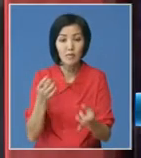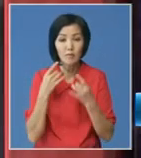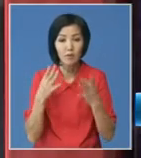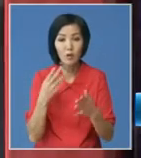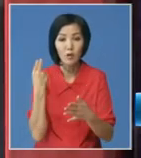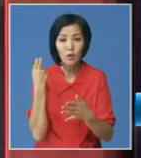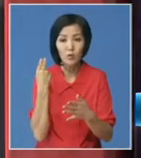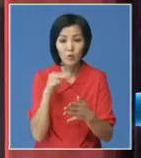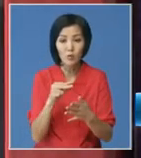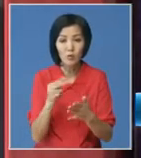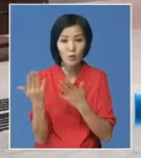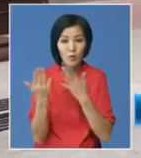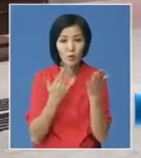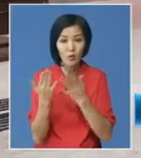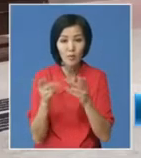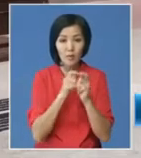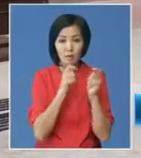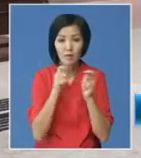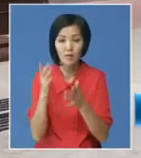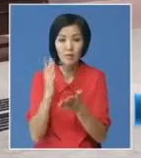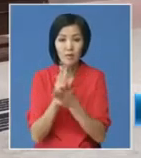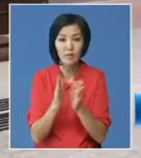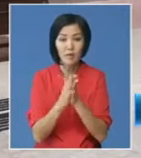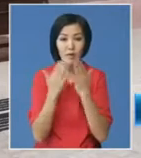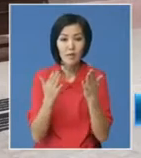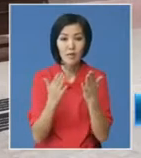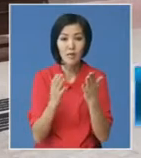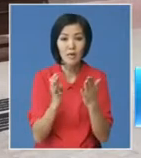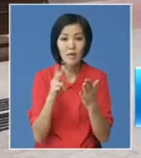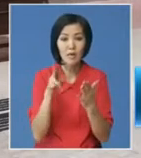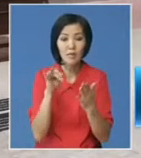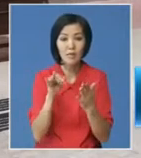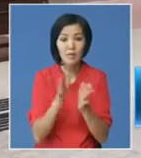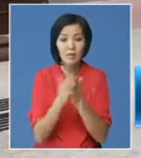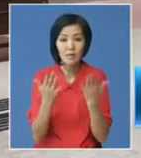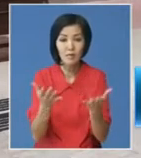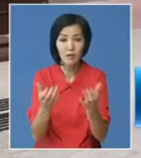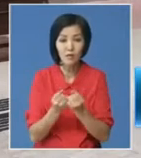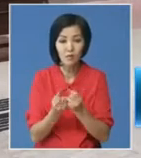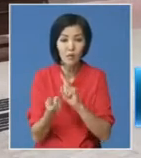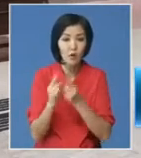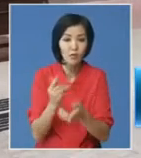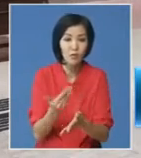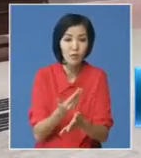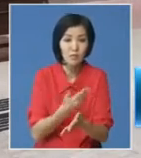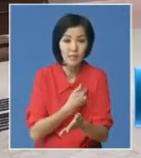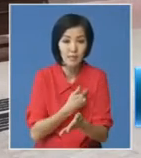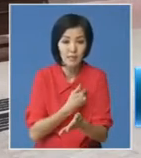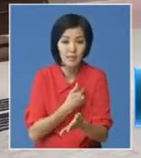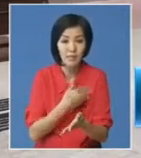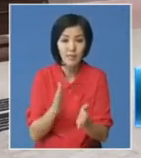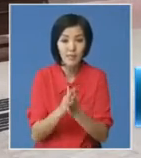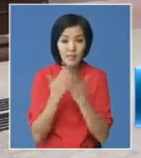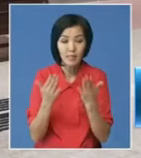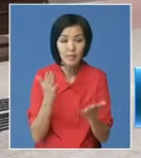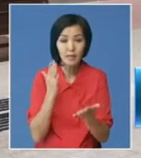оқырмандар марапатталатын болады. Буккроссинг сөрелерінде әдеби оқулықты алу үшін қолыңызда ауыстырғыңыз келетін классикалық жазушылардың